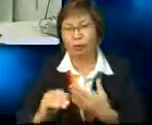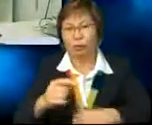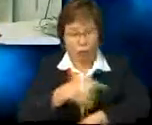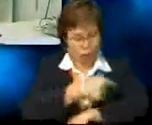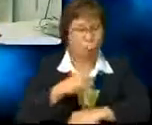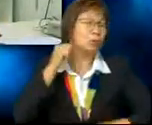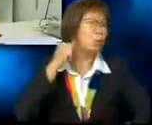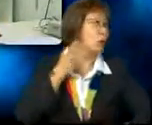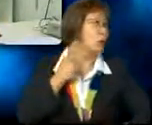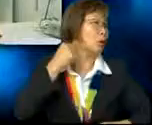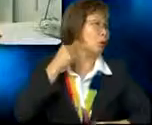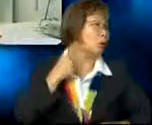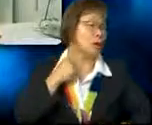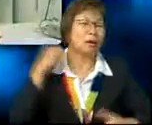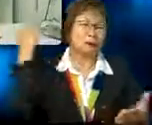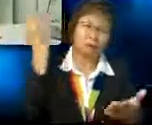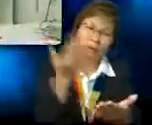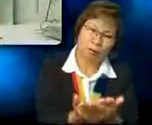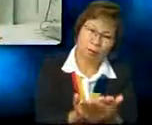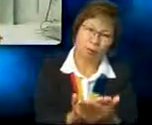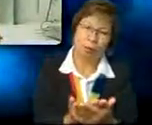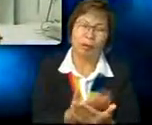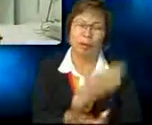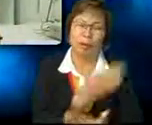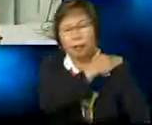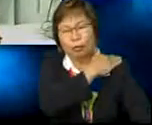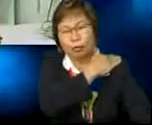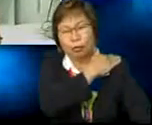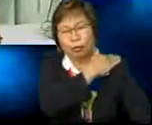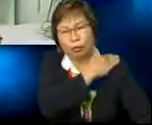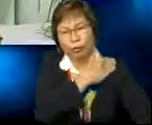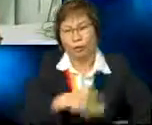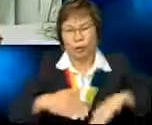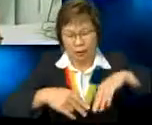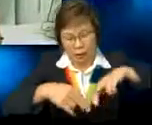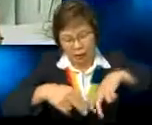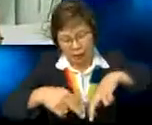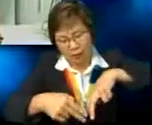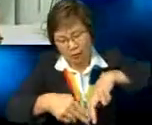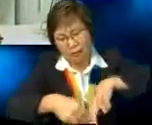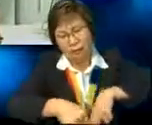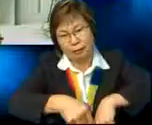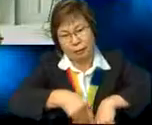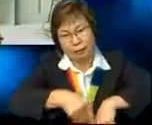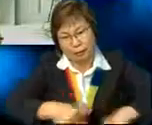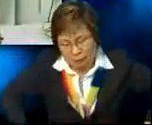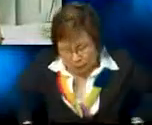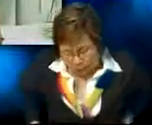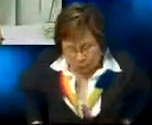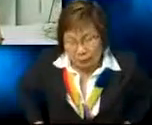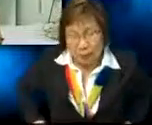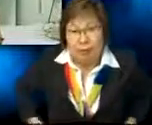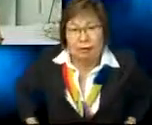urat-urat semua sampai ke bahu, dan juga hujung jari kaki sampai ke sendi pinggul dan juga